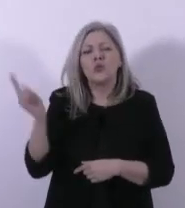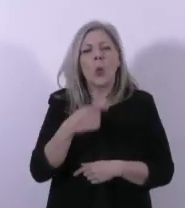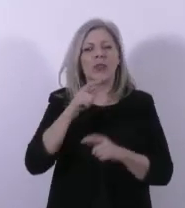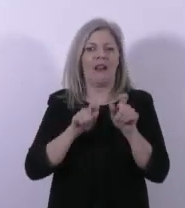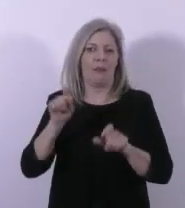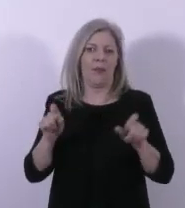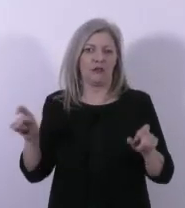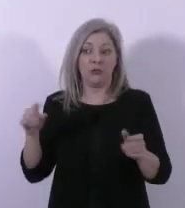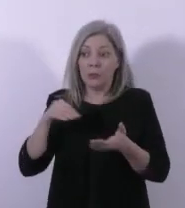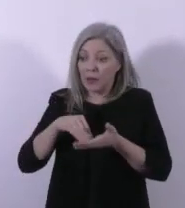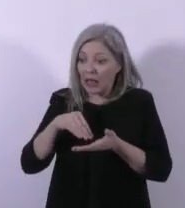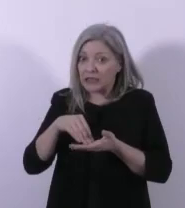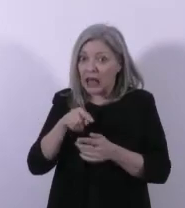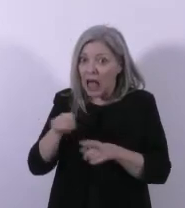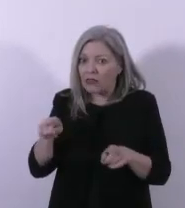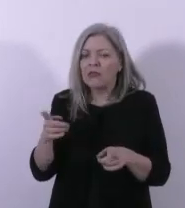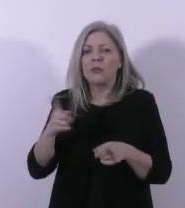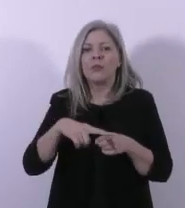non solo presenti, ma a tutti i